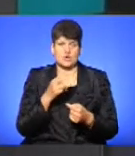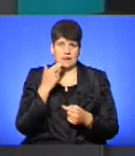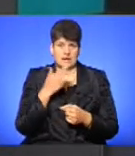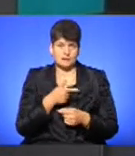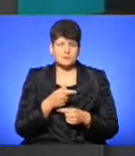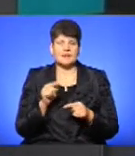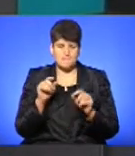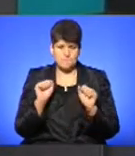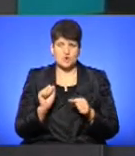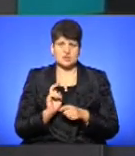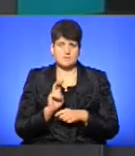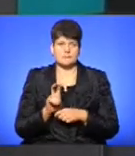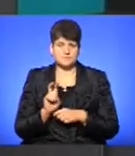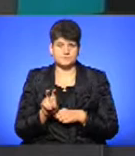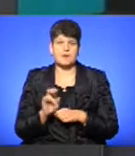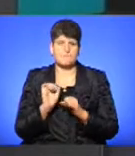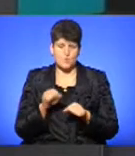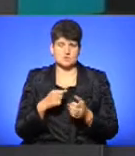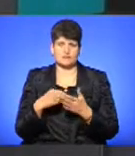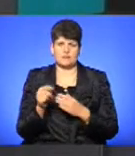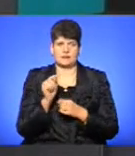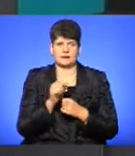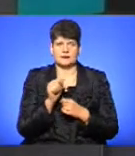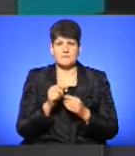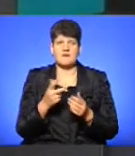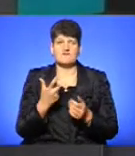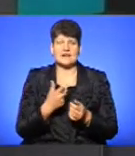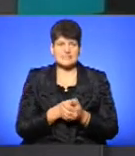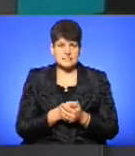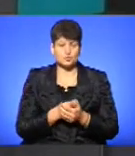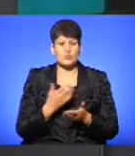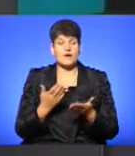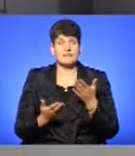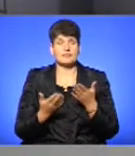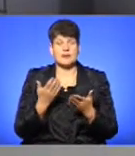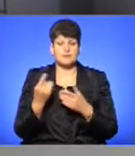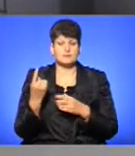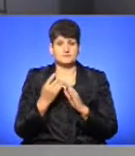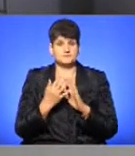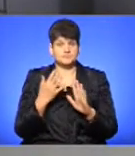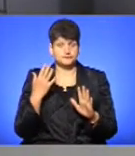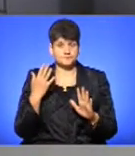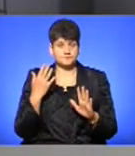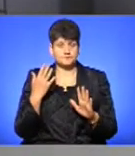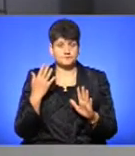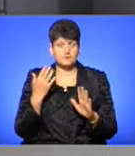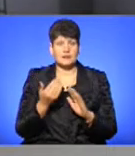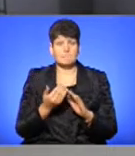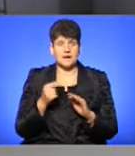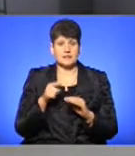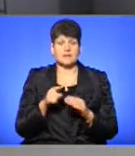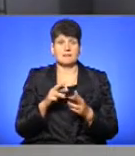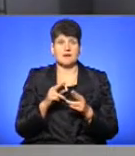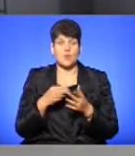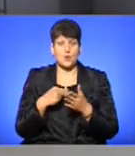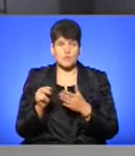можна звертатися і там можна придбати вакцину. Але, перш за все, перед тим, як придбати вакцину,